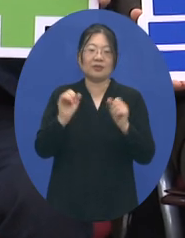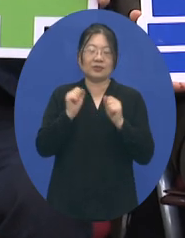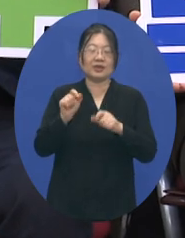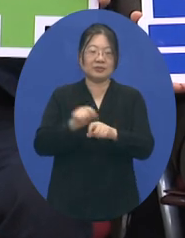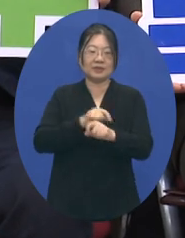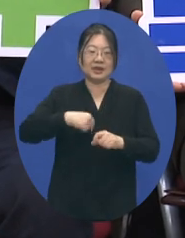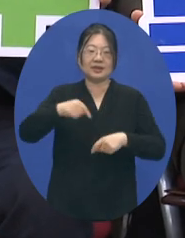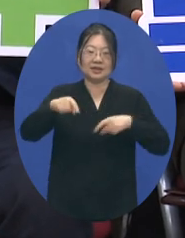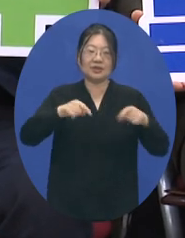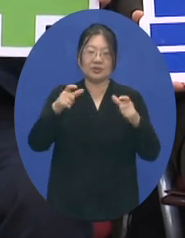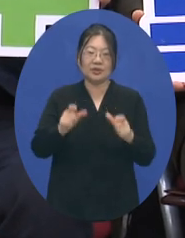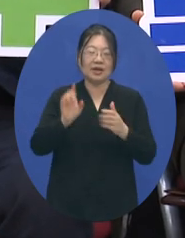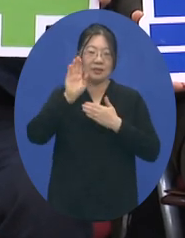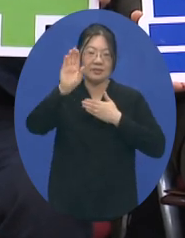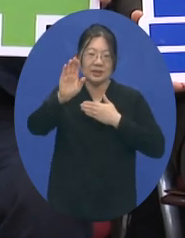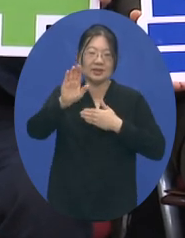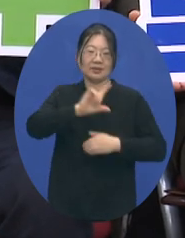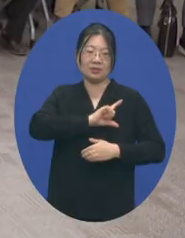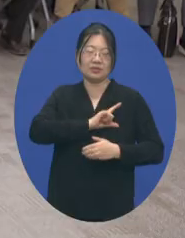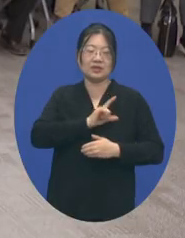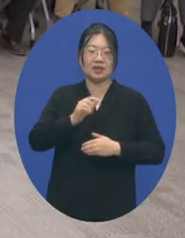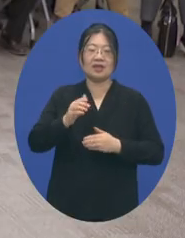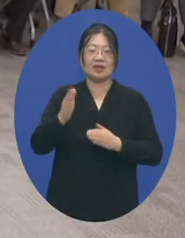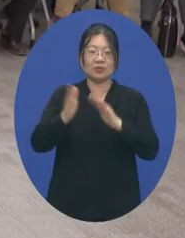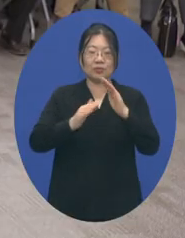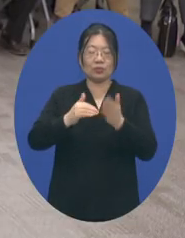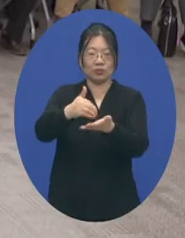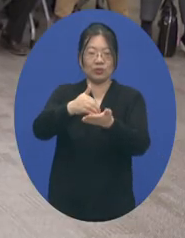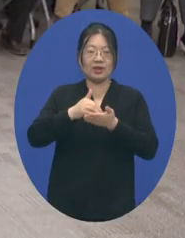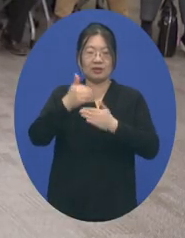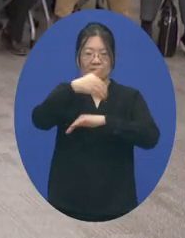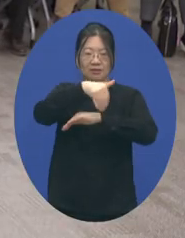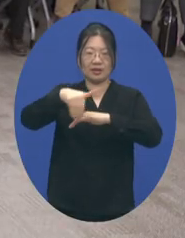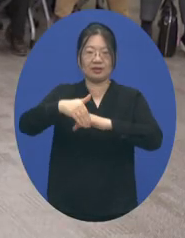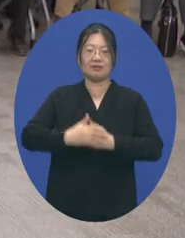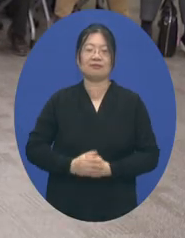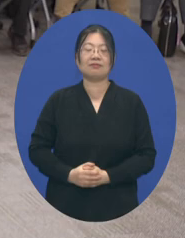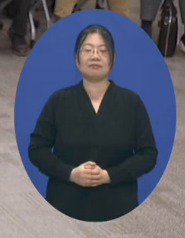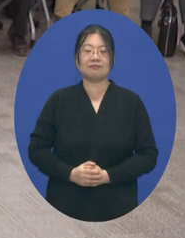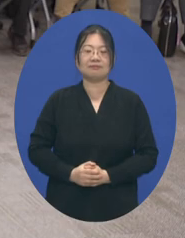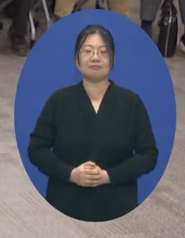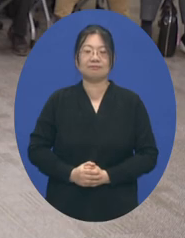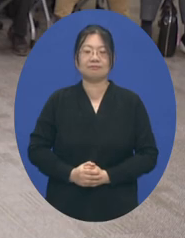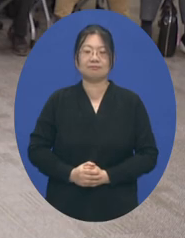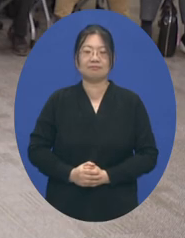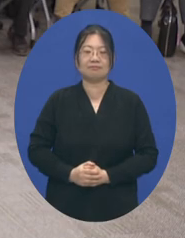미래지향적 명칭을 공모할 계획입니다. 경기지TV 선문영입니다.